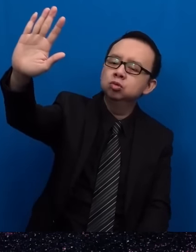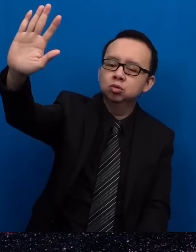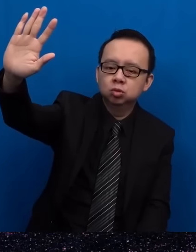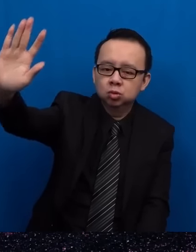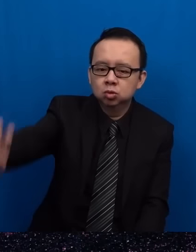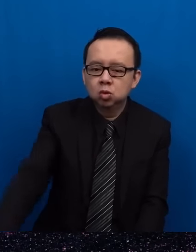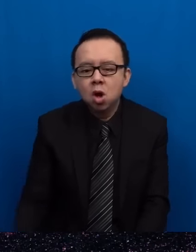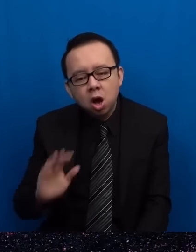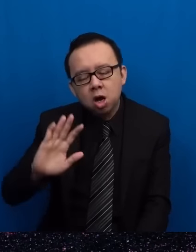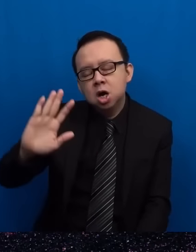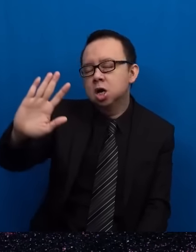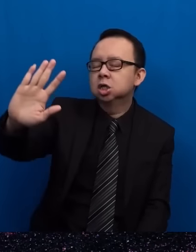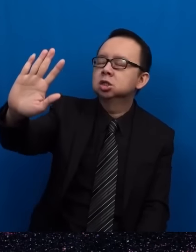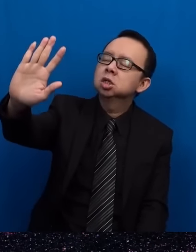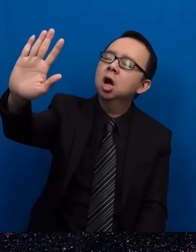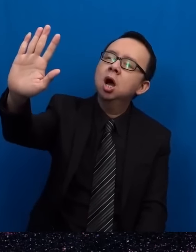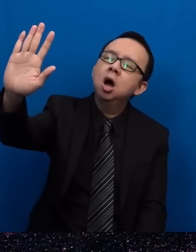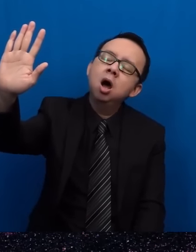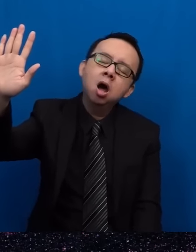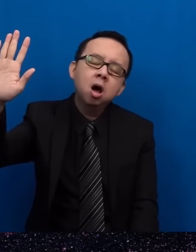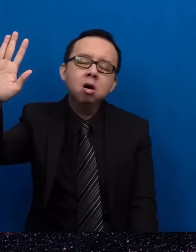memerlukan-Mu.